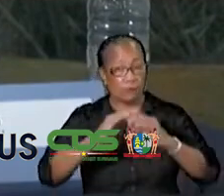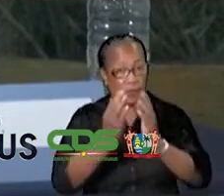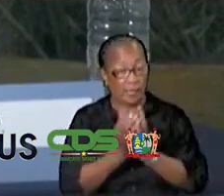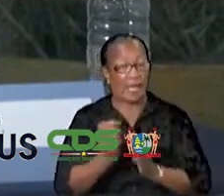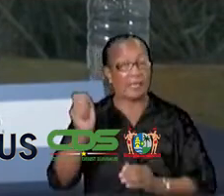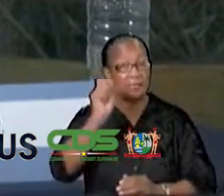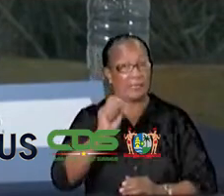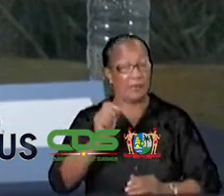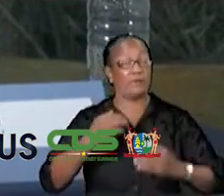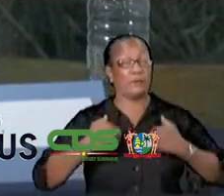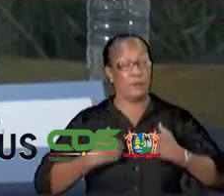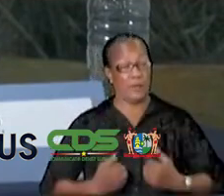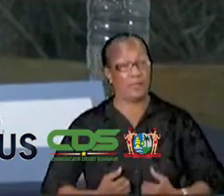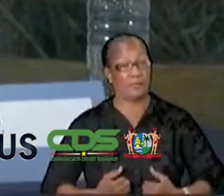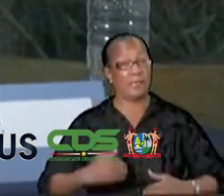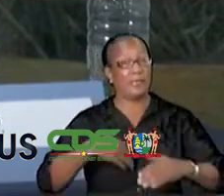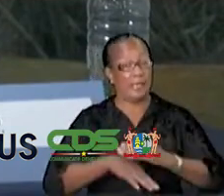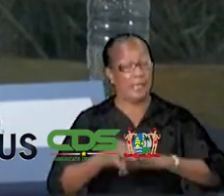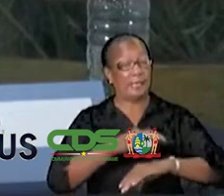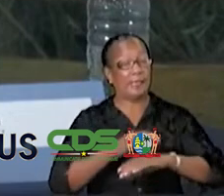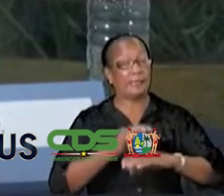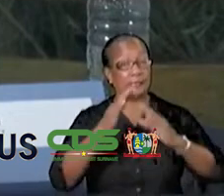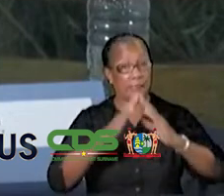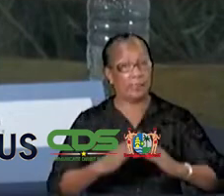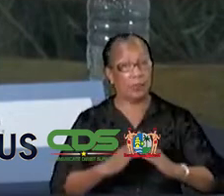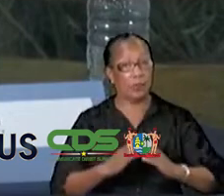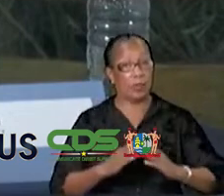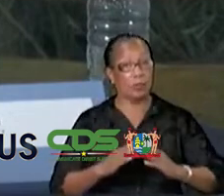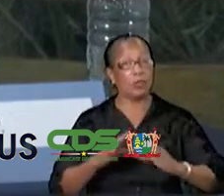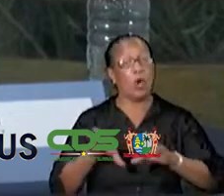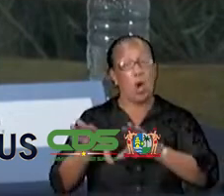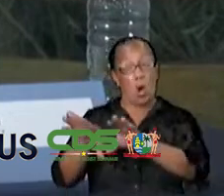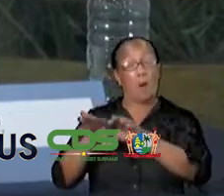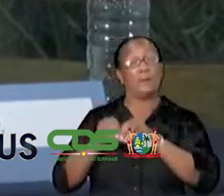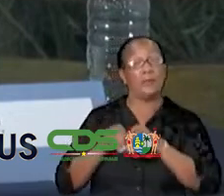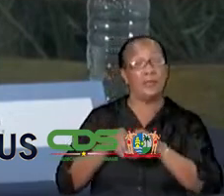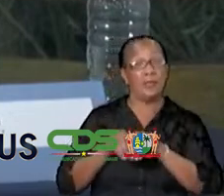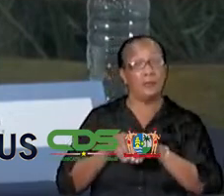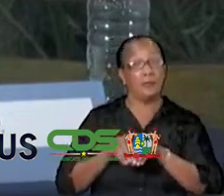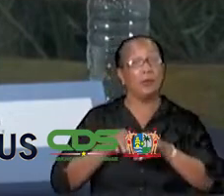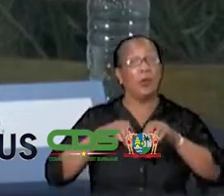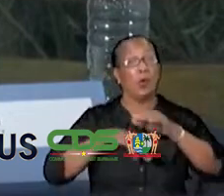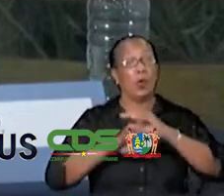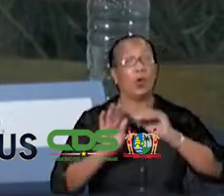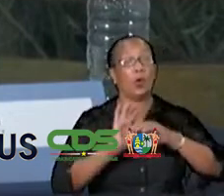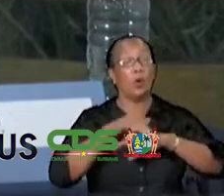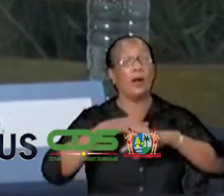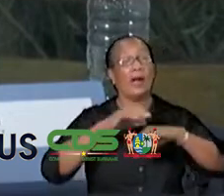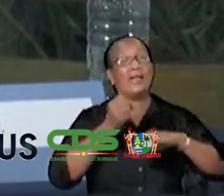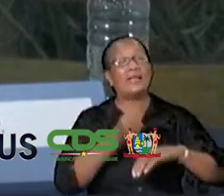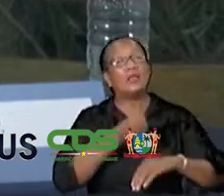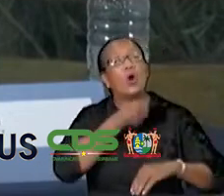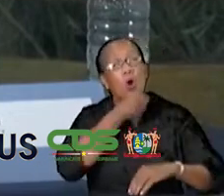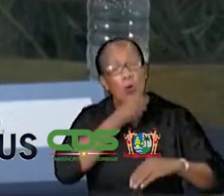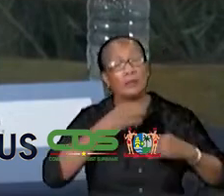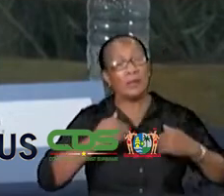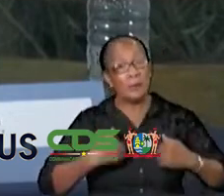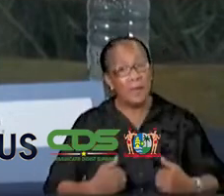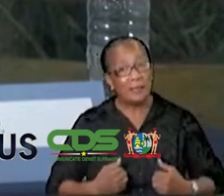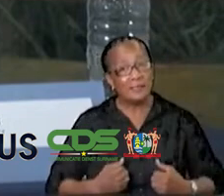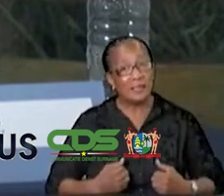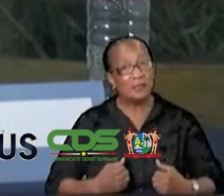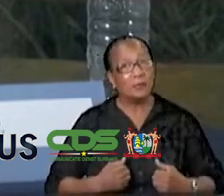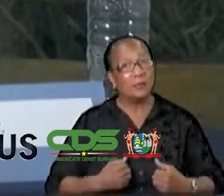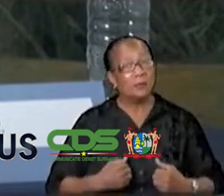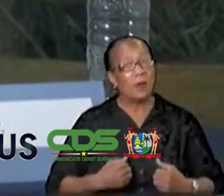cijfers van de mensen die in het ziekenhuis, uiteindelijk in het ziekenhuis belanden, dat over het algemeen ouderen zijn of mensen met een verminderde weerstand.